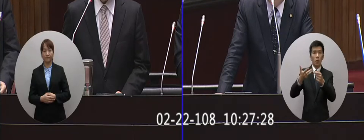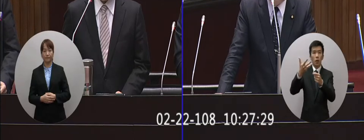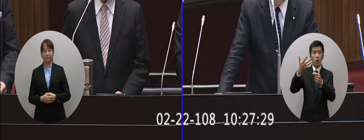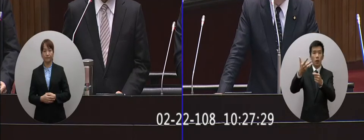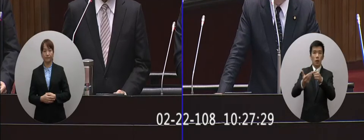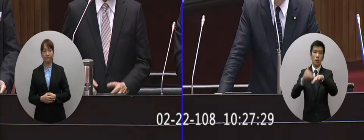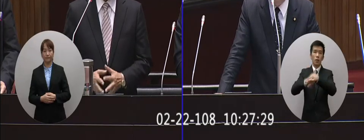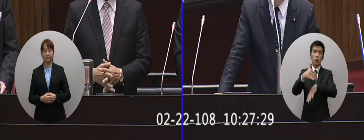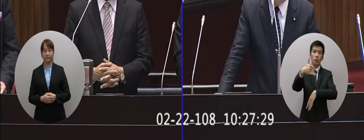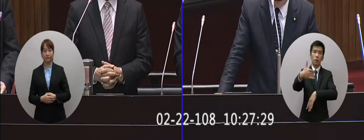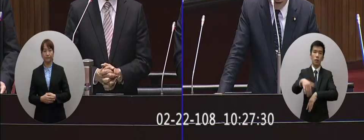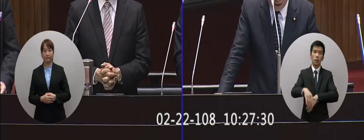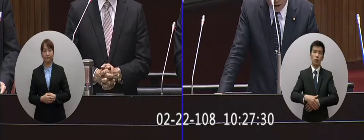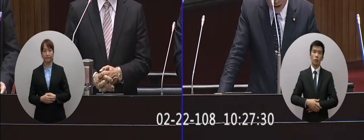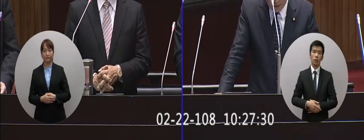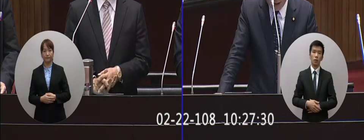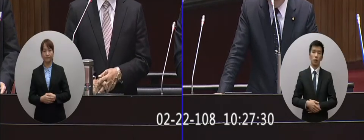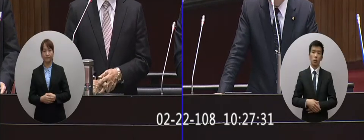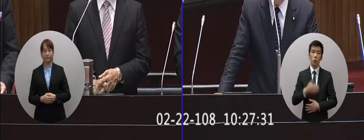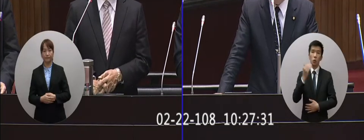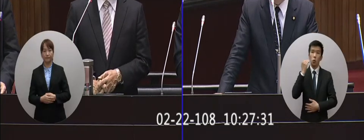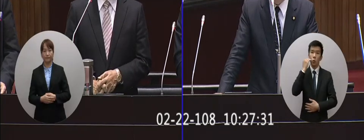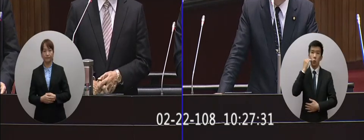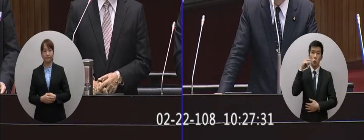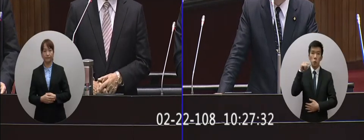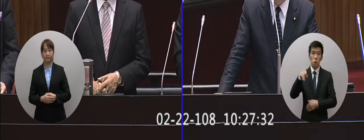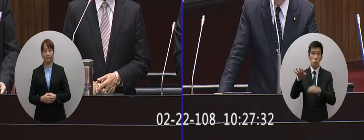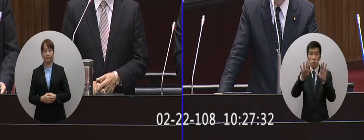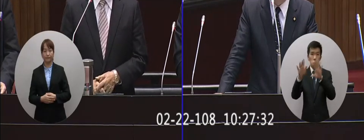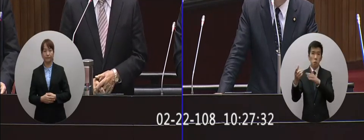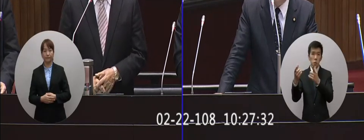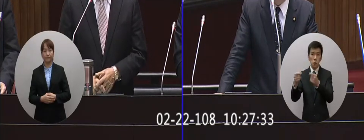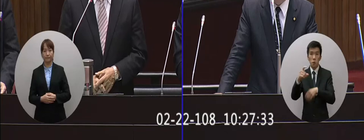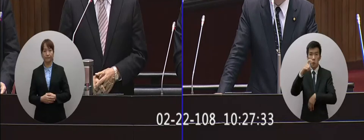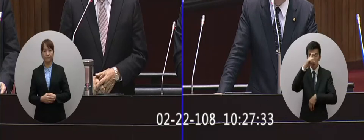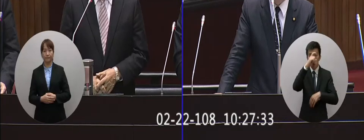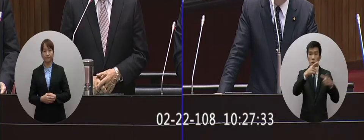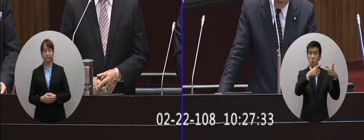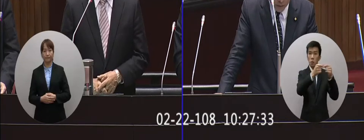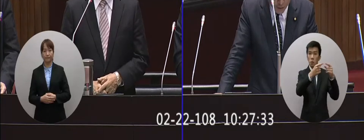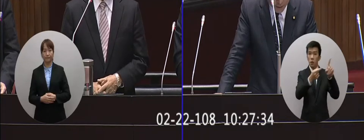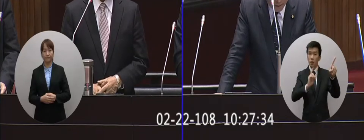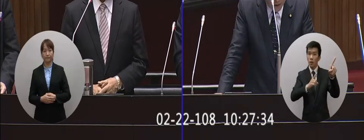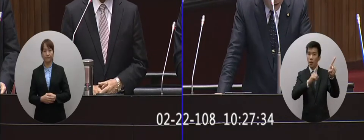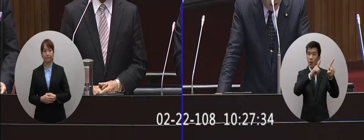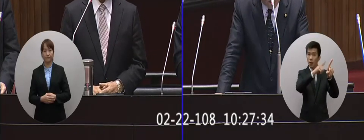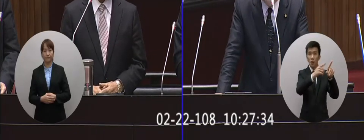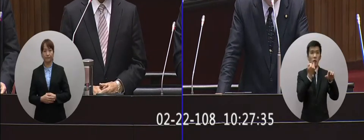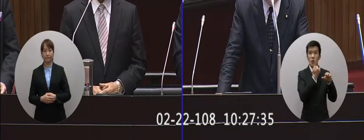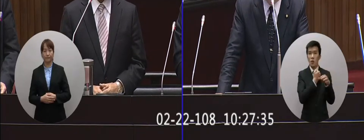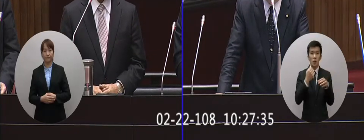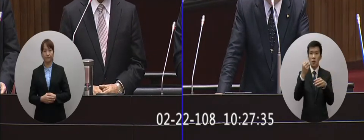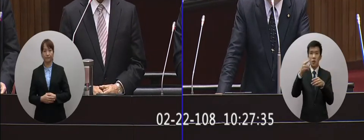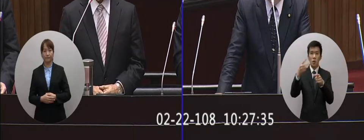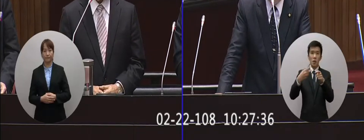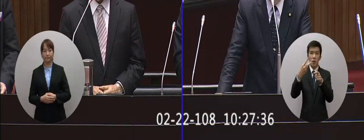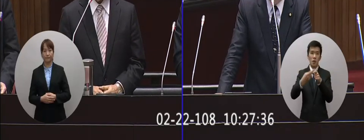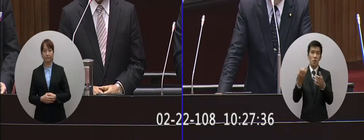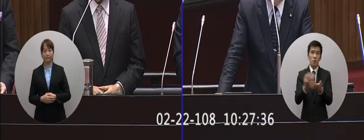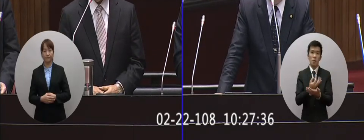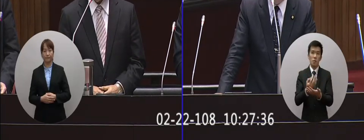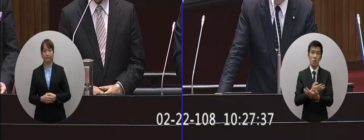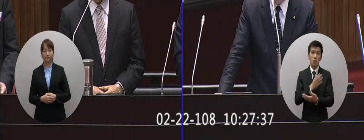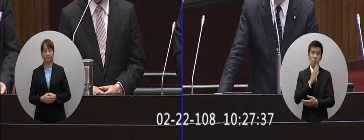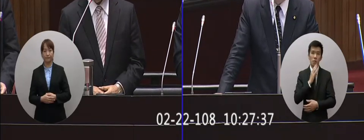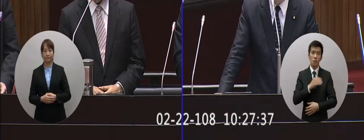以在这样的情况下，如果台北要达到东京的规模，恐怕200年都不止。那我深究其原因，